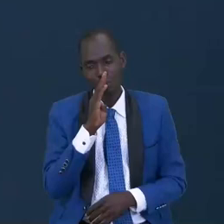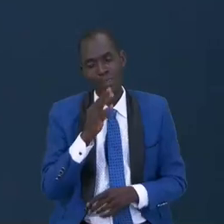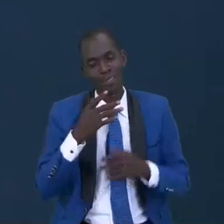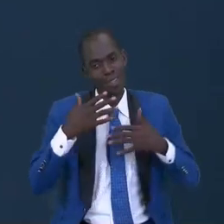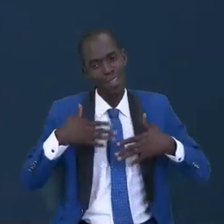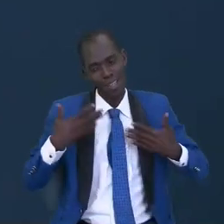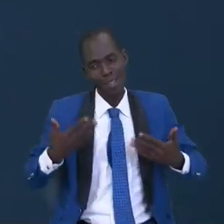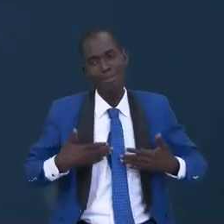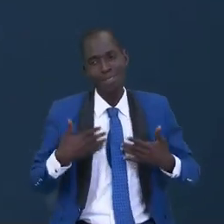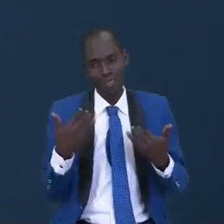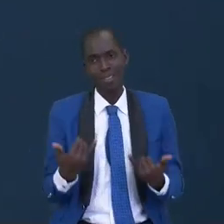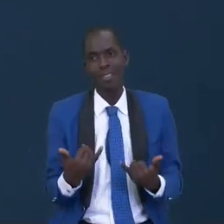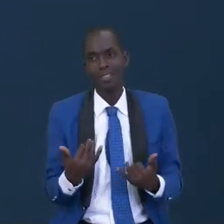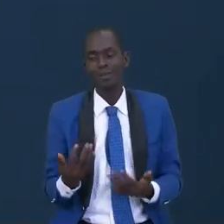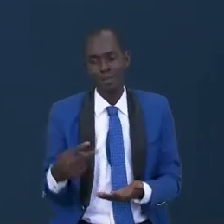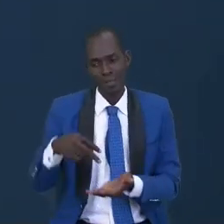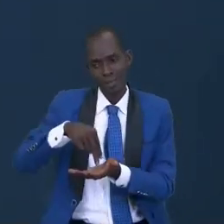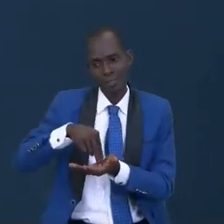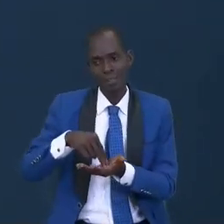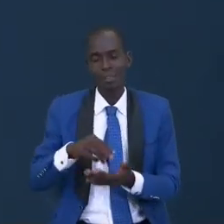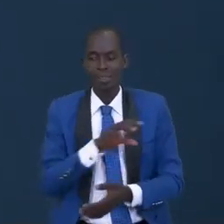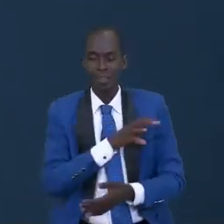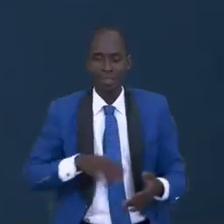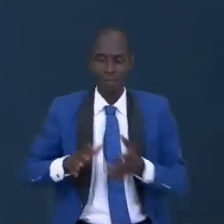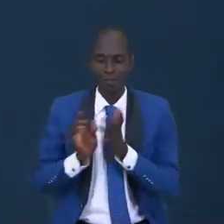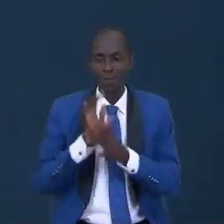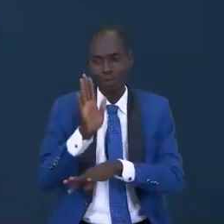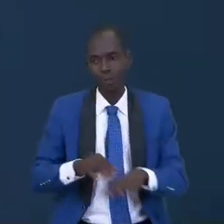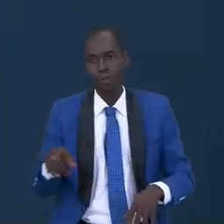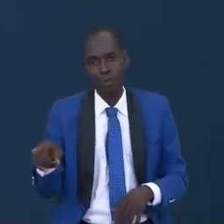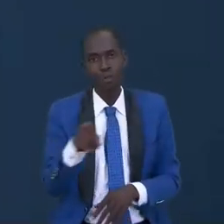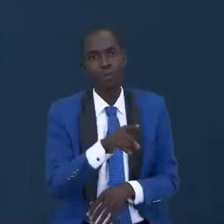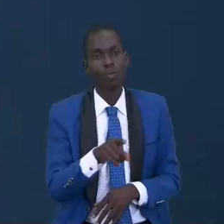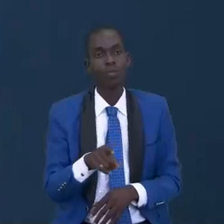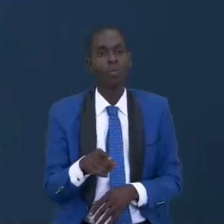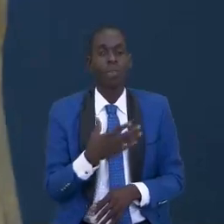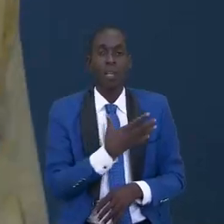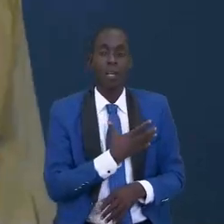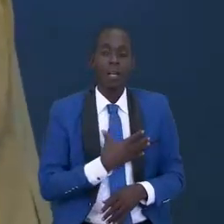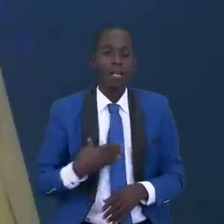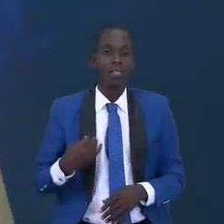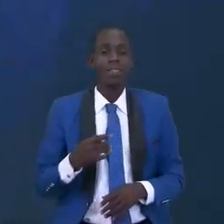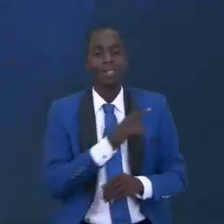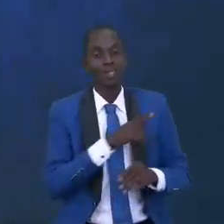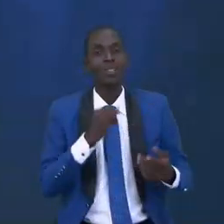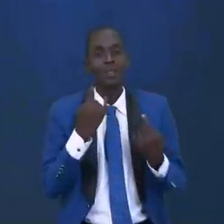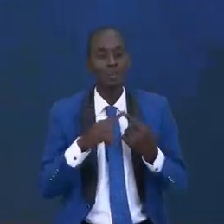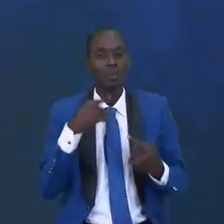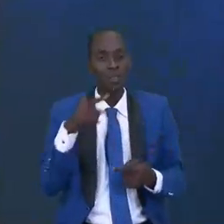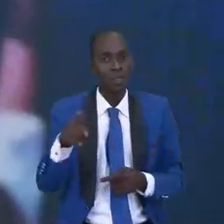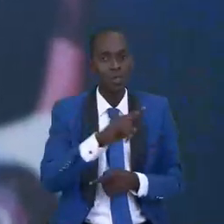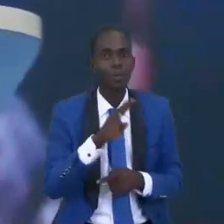courage, lève-toi, il t'appelle. Et ce soir, je viens vous déclarer,